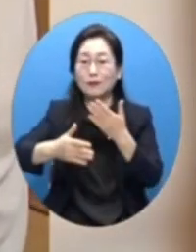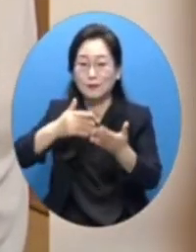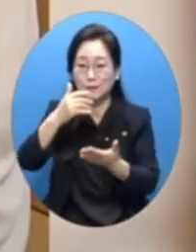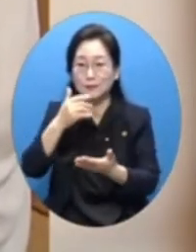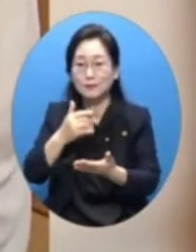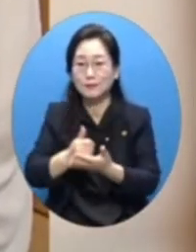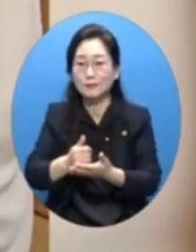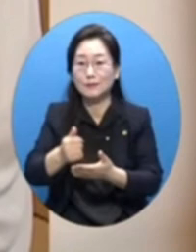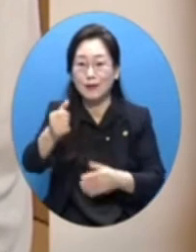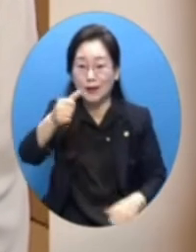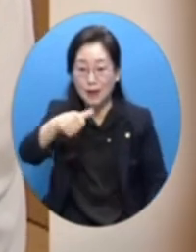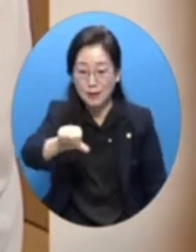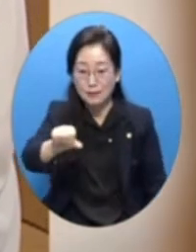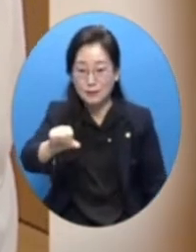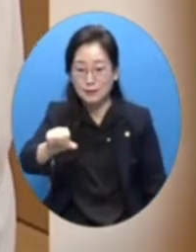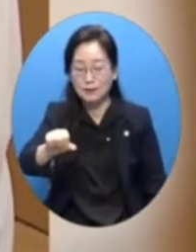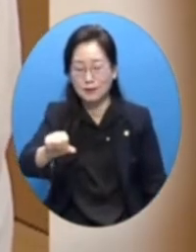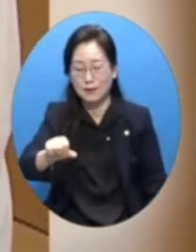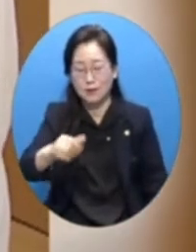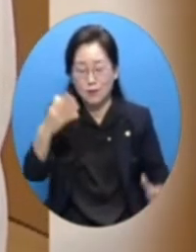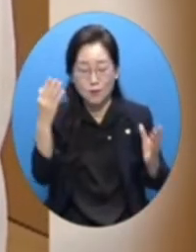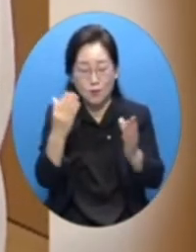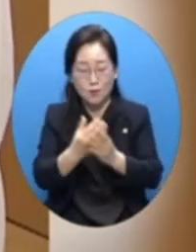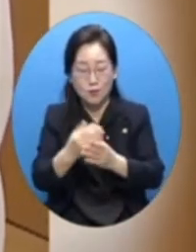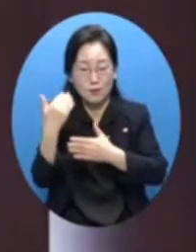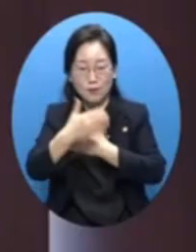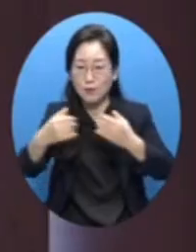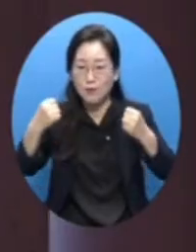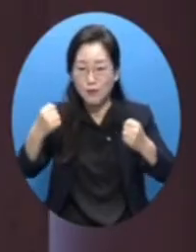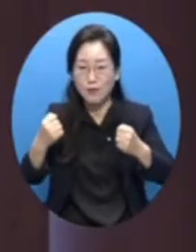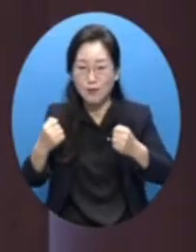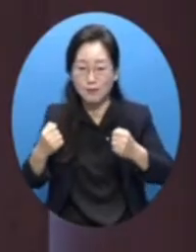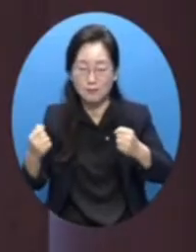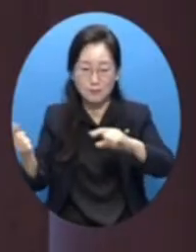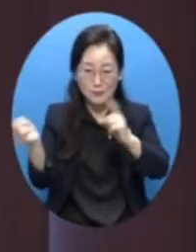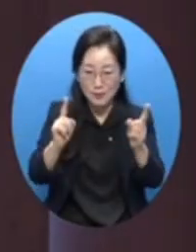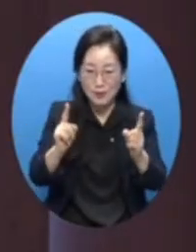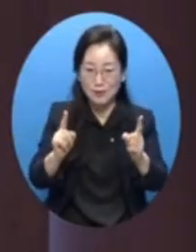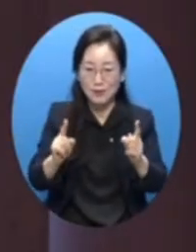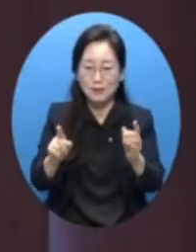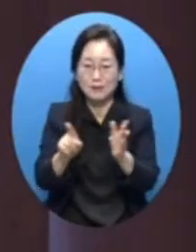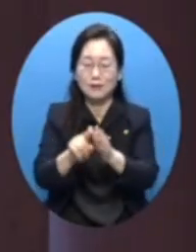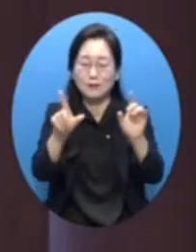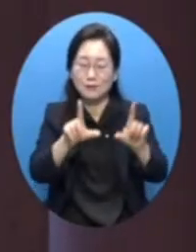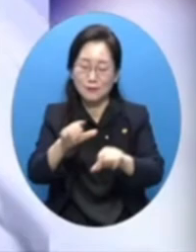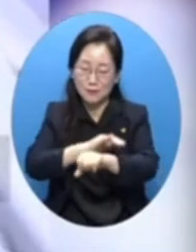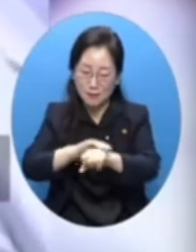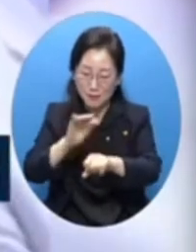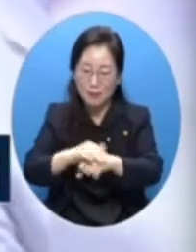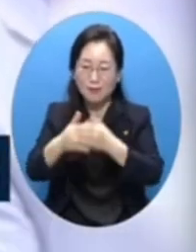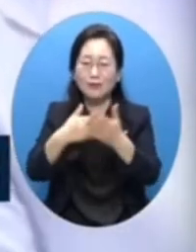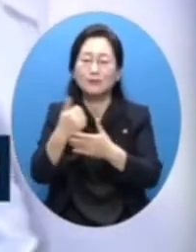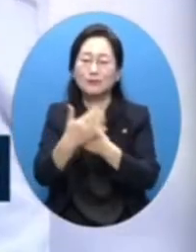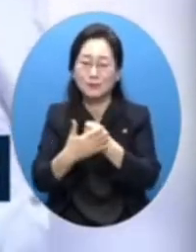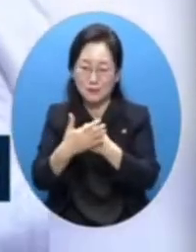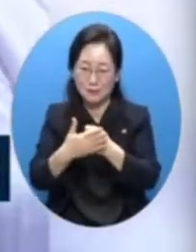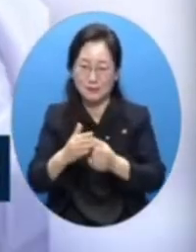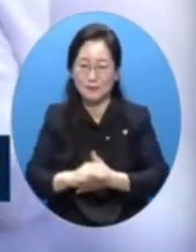이 아들을 완전히 고쳐주셨습니다. 건강하게 지금 신앙생활을 잘하고 있습니다. 하나님의 은혜인 것입니다.